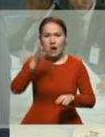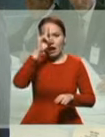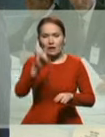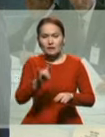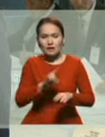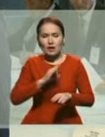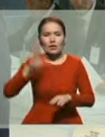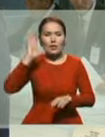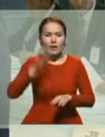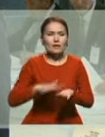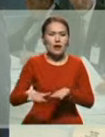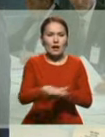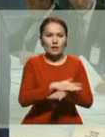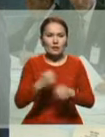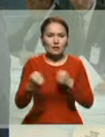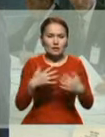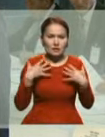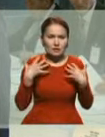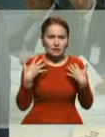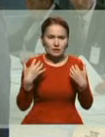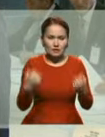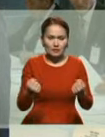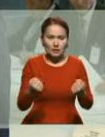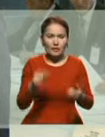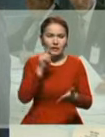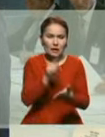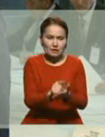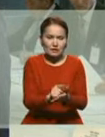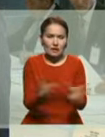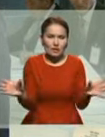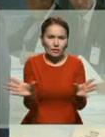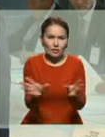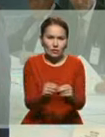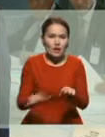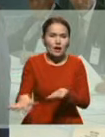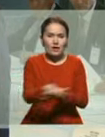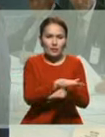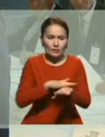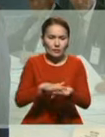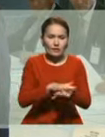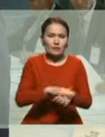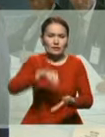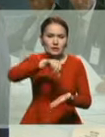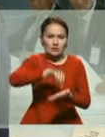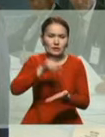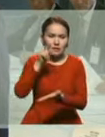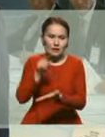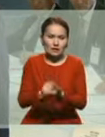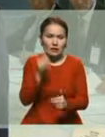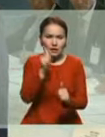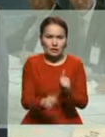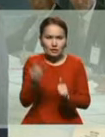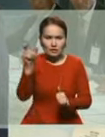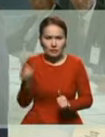болашағы үшін, халқымыздың амандығы үшін бүкіл халықпен бірігіп отырып, біргісте дауыс беруді аяқтайды деп ойлаймын.